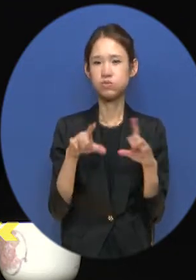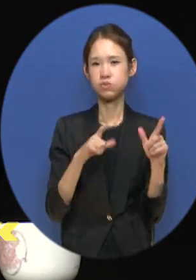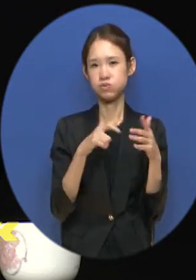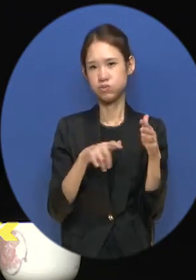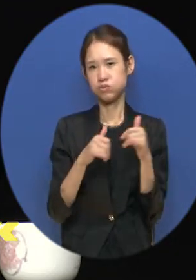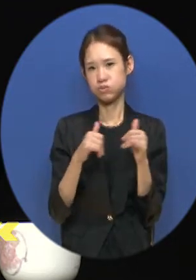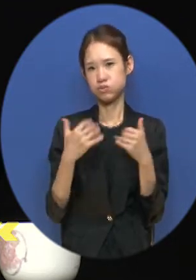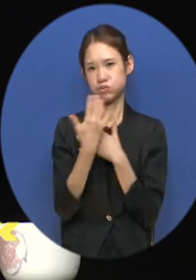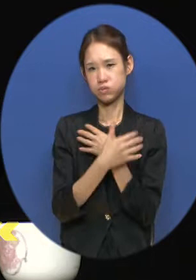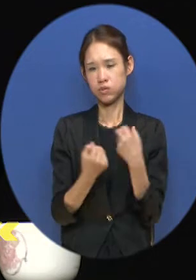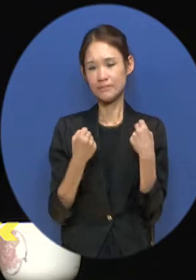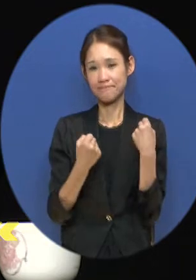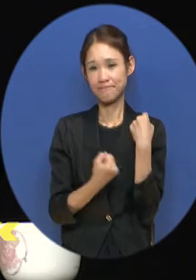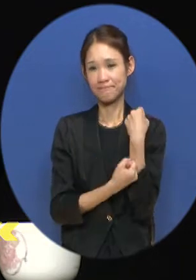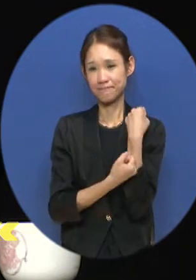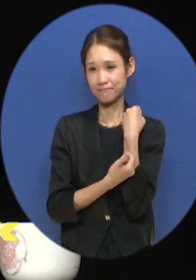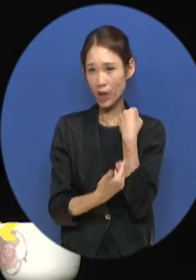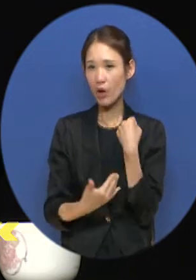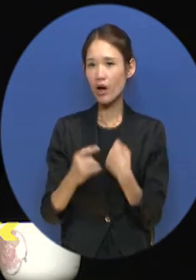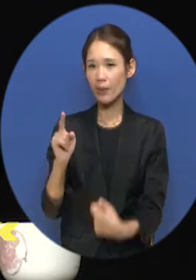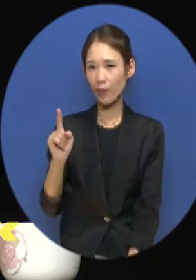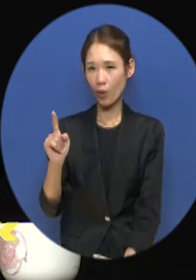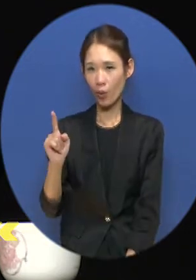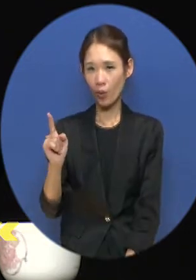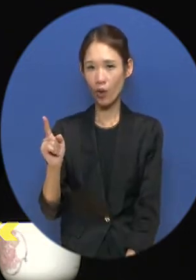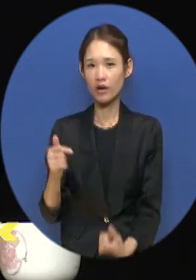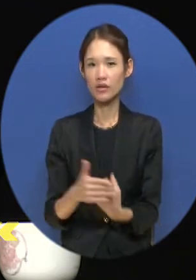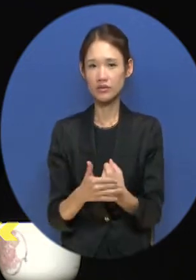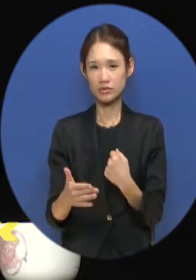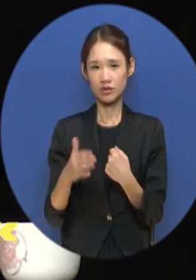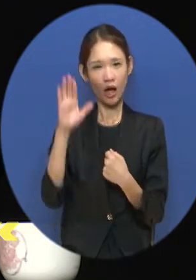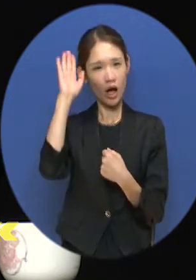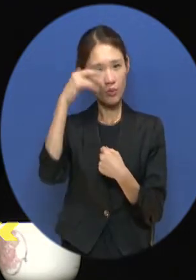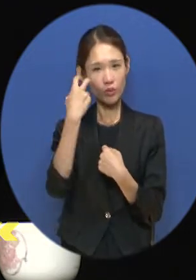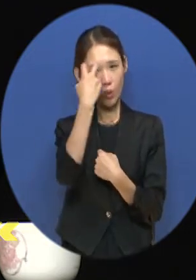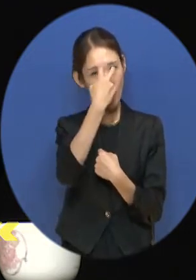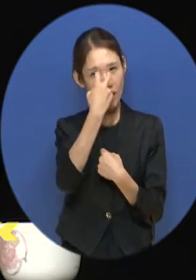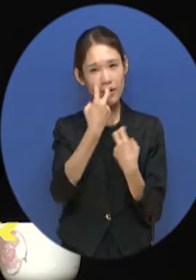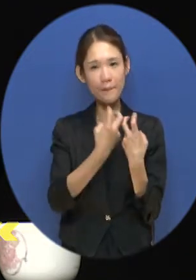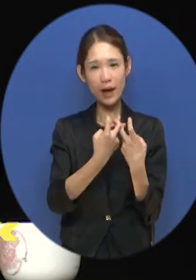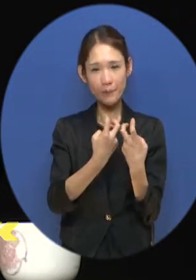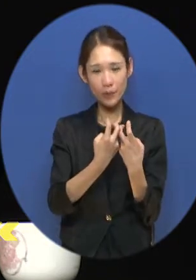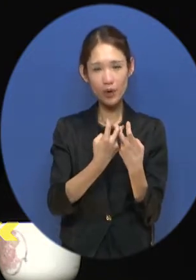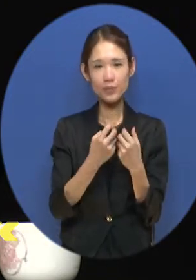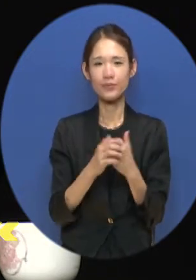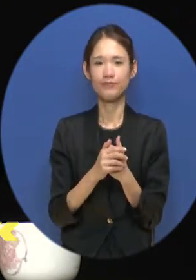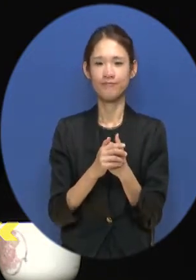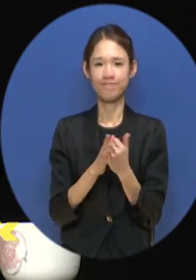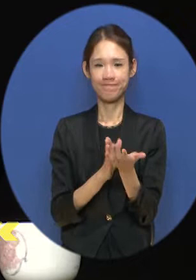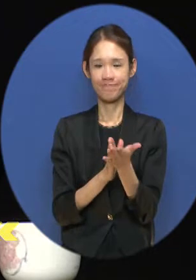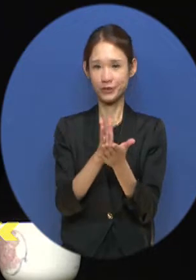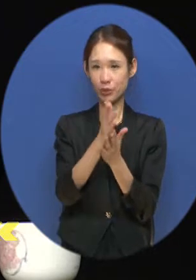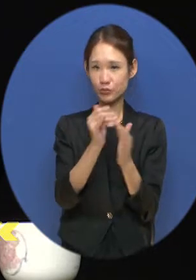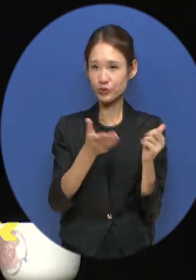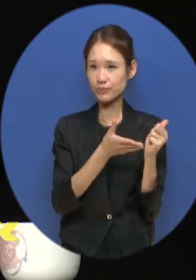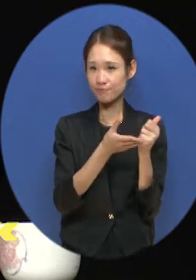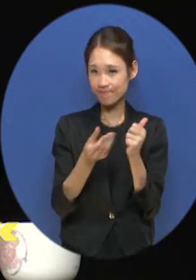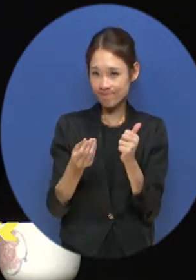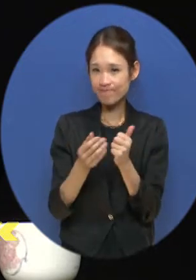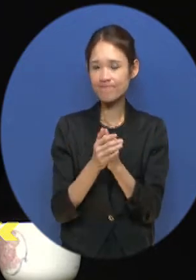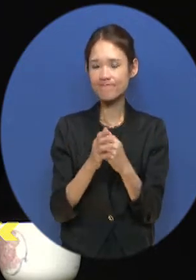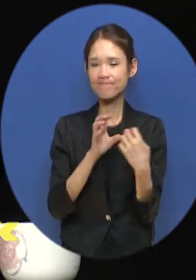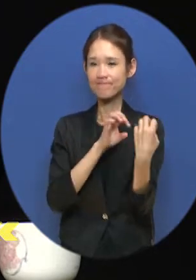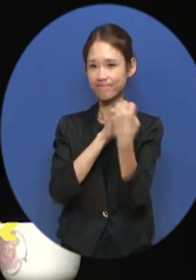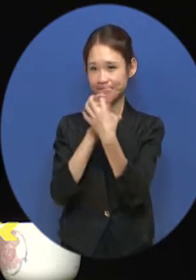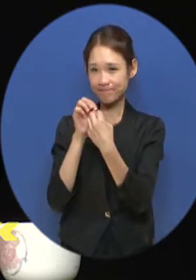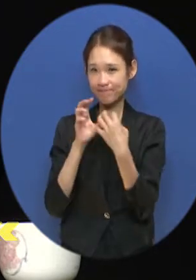이용자와 거주자들의 건강에 어떤 영향을 주는지, 어떻게 관리해야 하는지에 대해서 전문가를 모시고